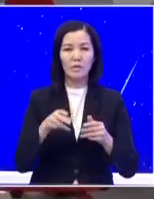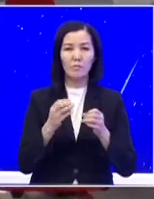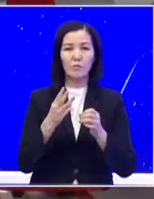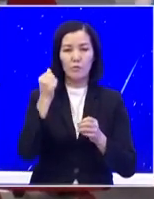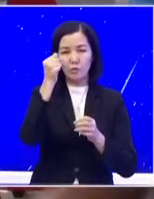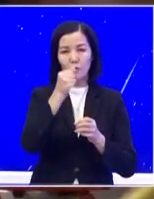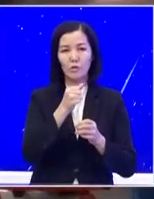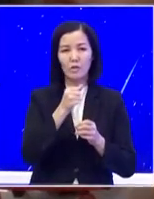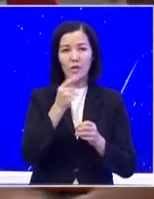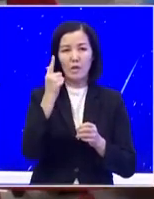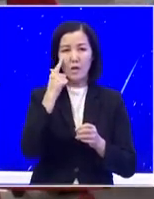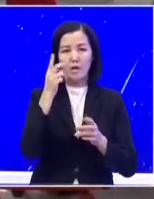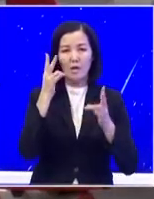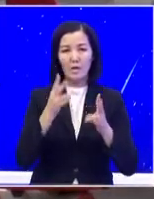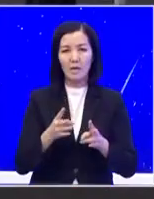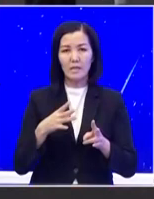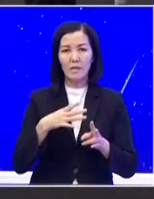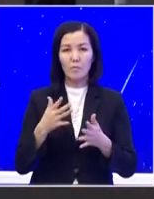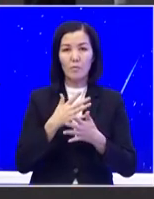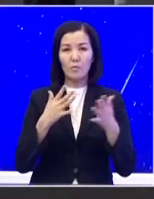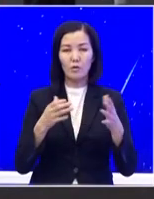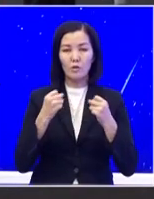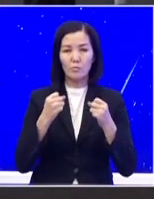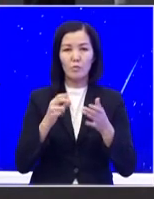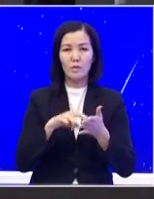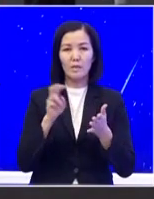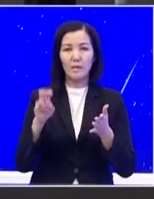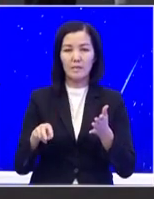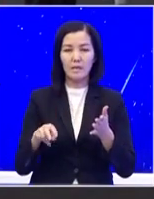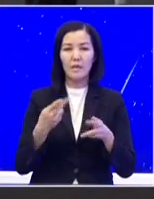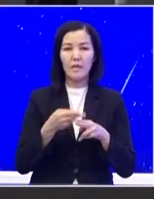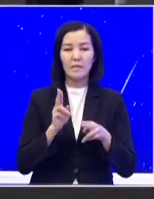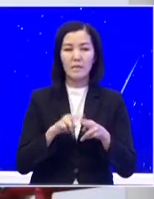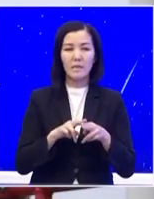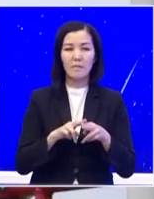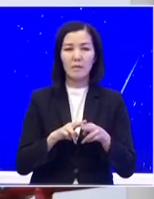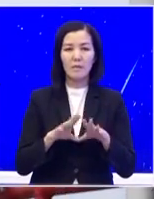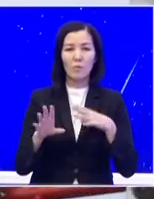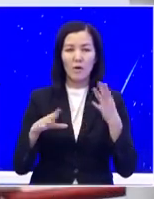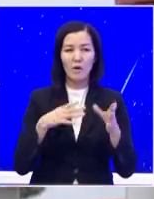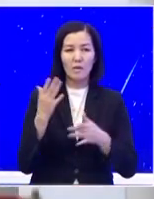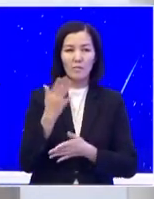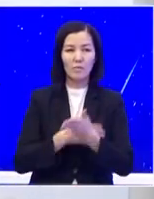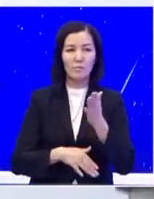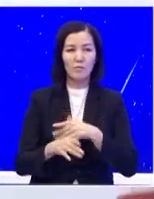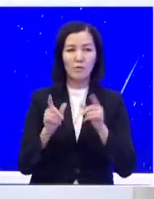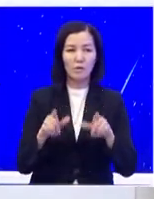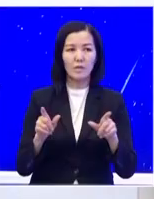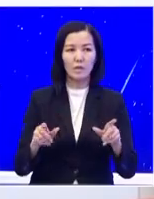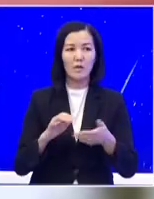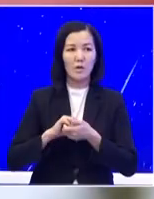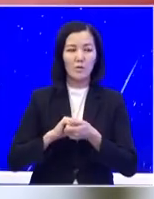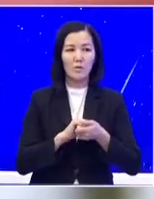жылы сол жақ көзінен ауыр жарақат алып, үлкен спорттан кетуге мәжбүр болды. Дегенмен одан көп уақыт өтпей жатып, мүмкіндігі шектеулі жандар арасында күресе